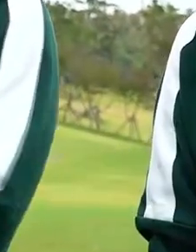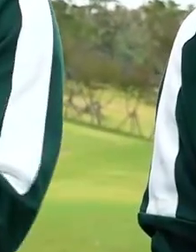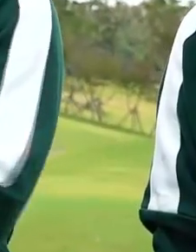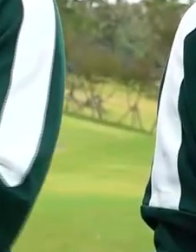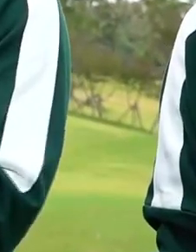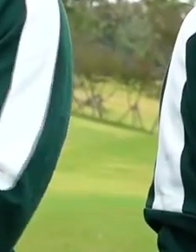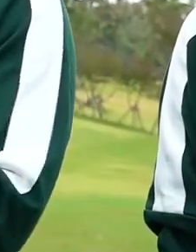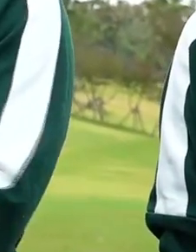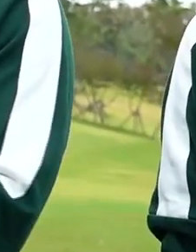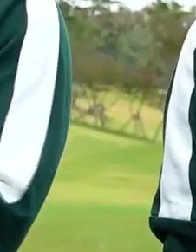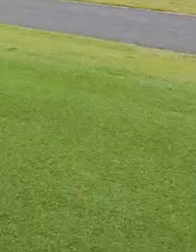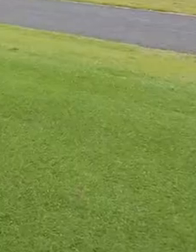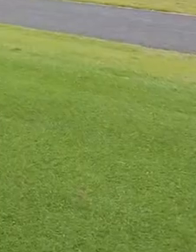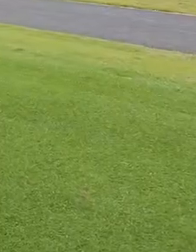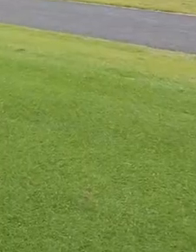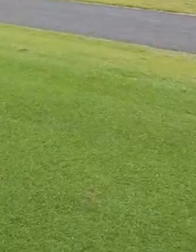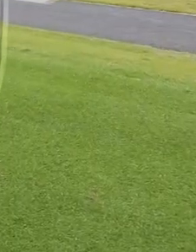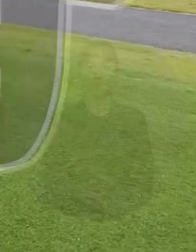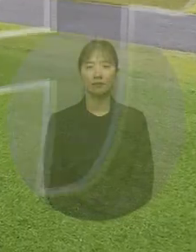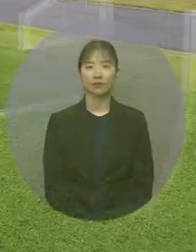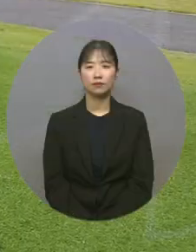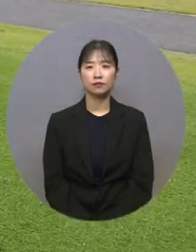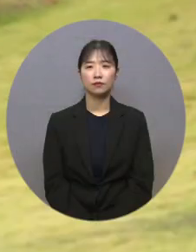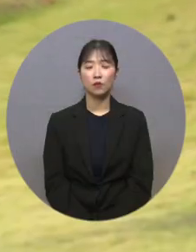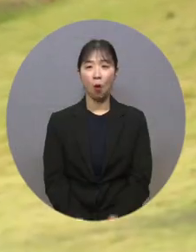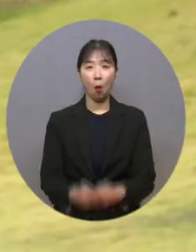아, 좋네. 좋다. 우와. 우와.